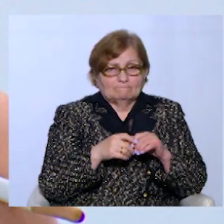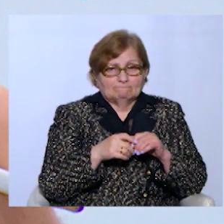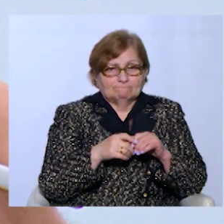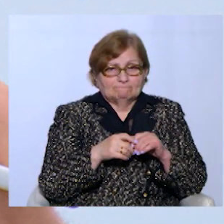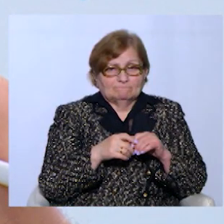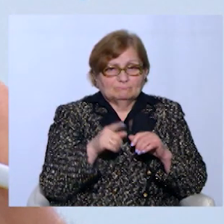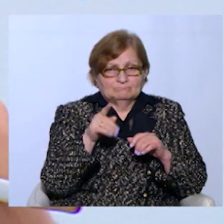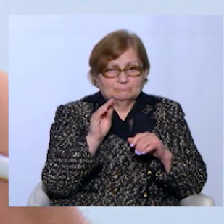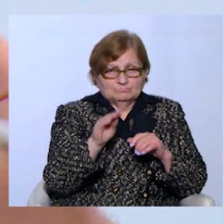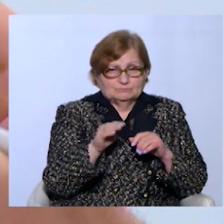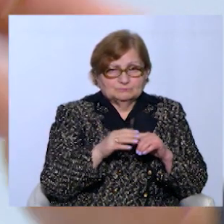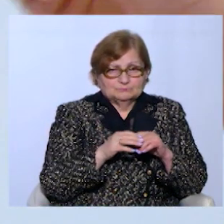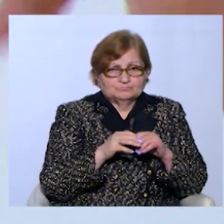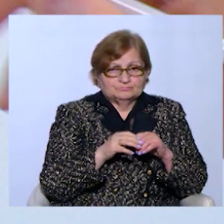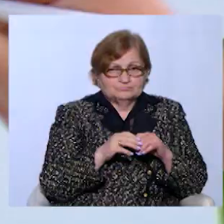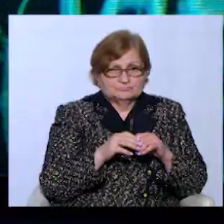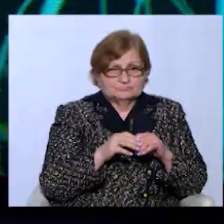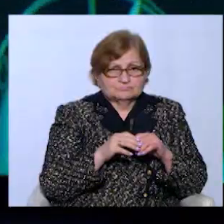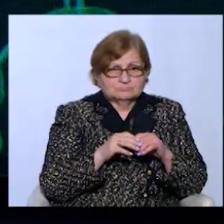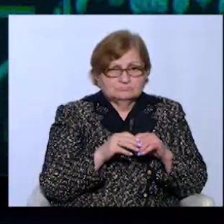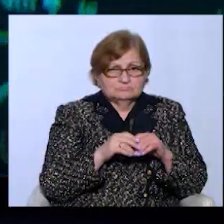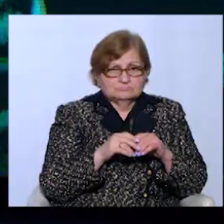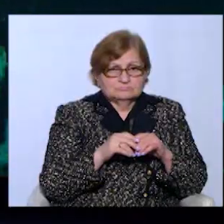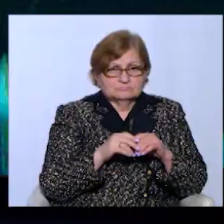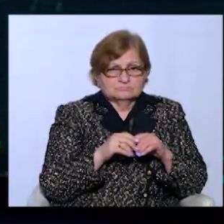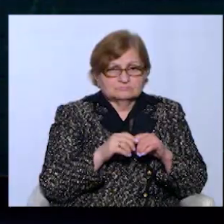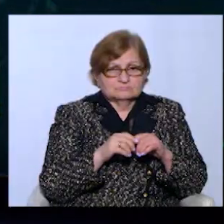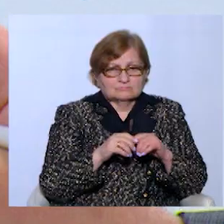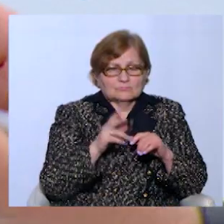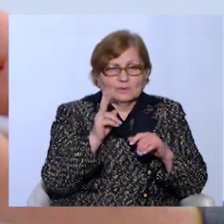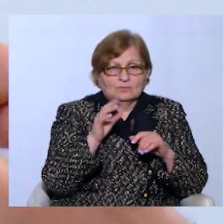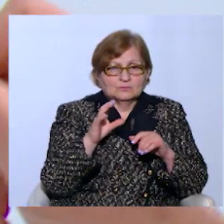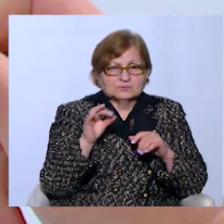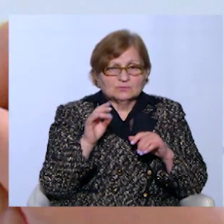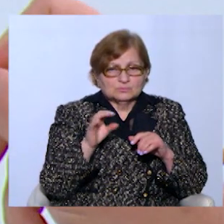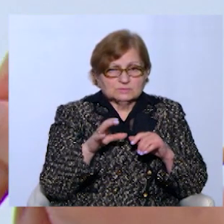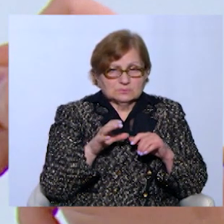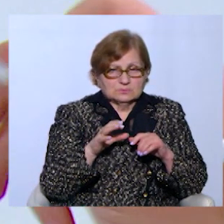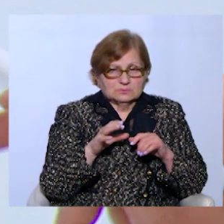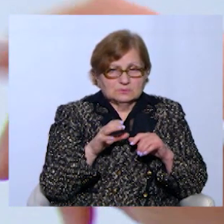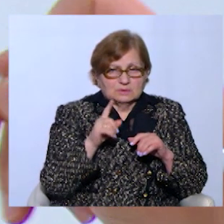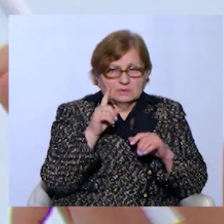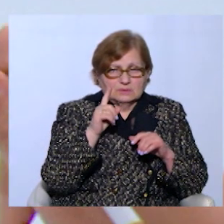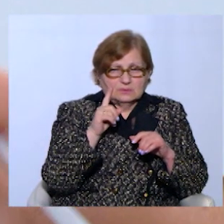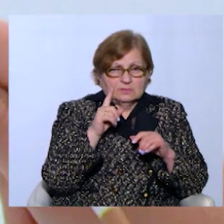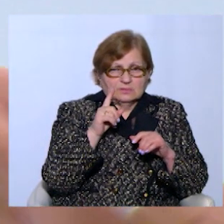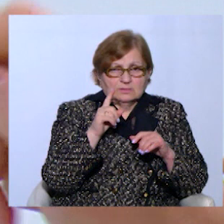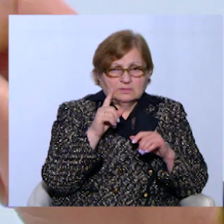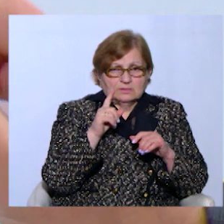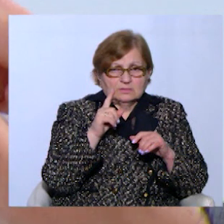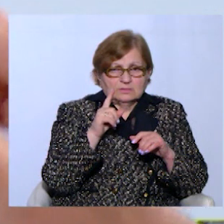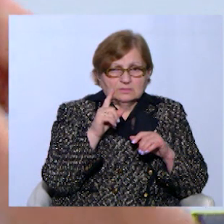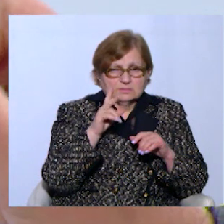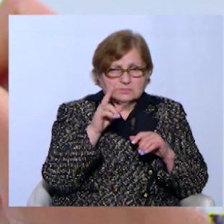ასეც ამასაც ჩავწერ, შესაბამისად cosinusი, მოდი ფერი იგივე დავწეროთ, cosinusი 100 ბოდიშით,